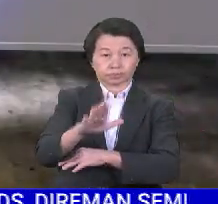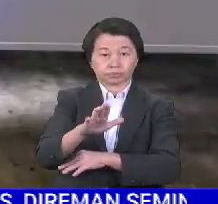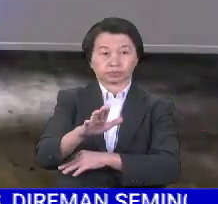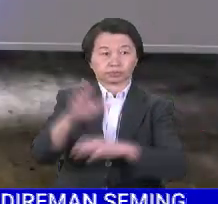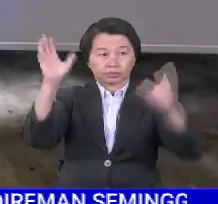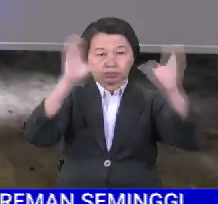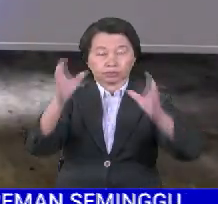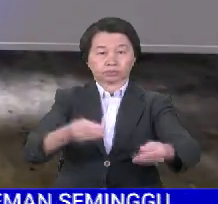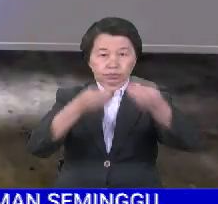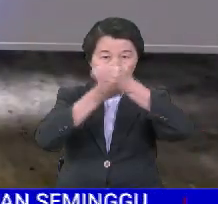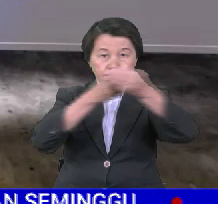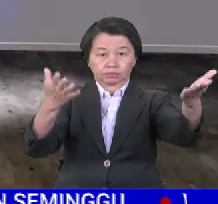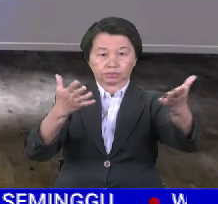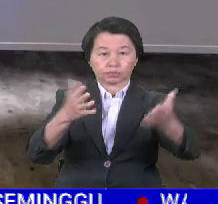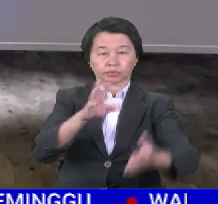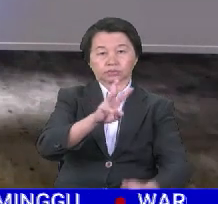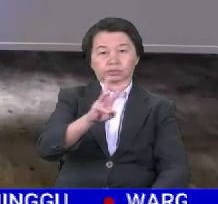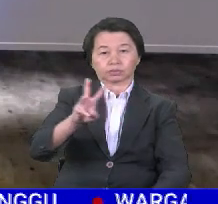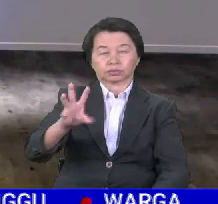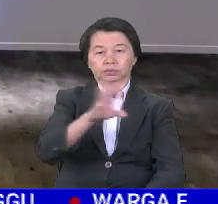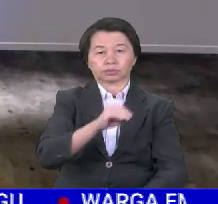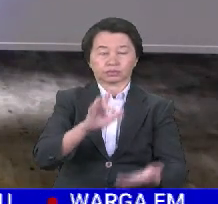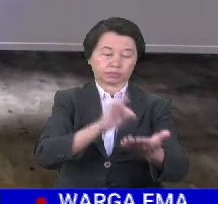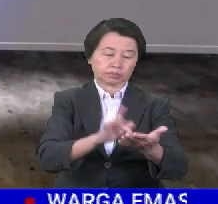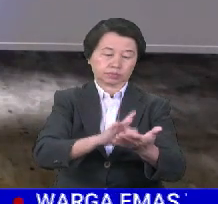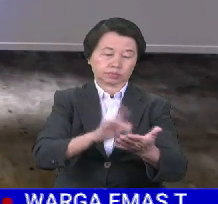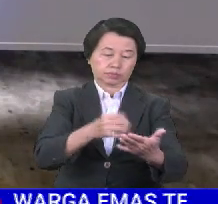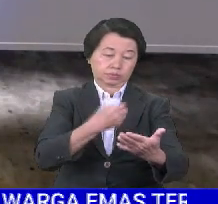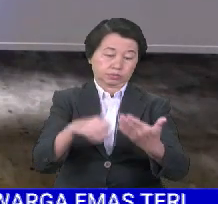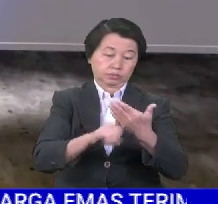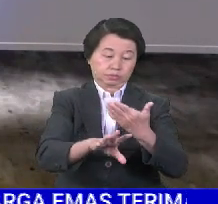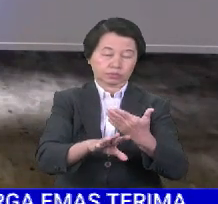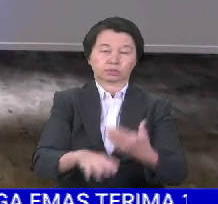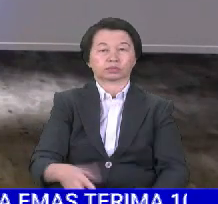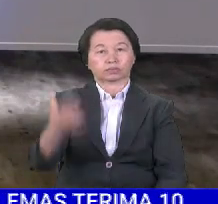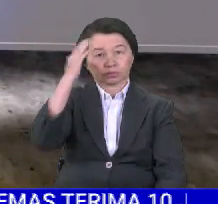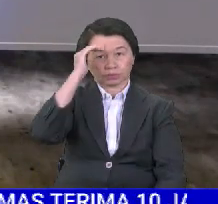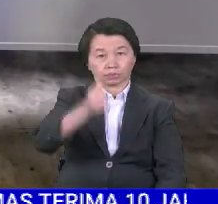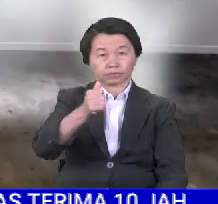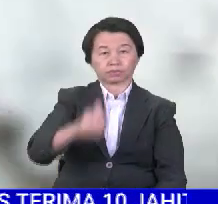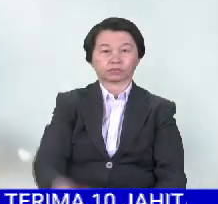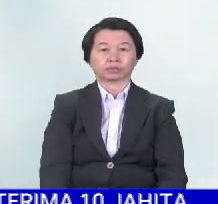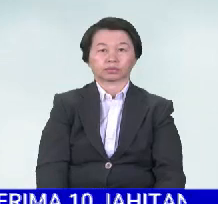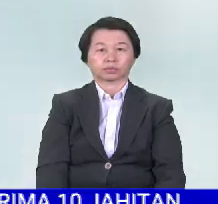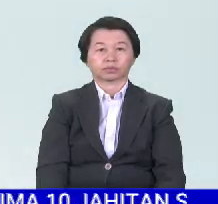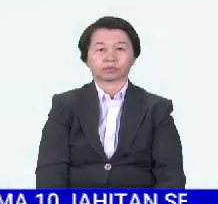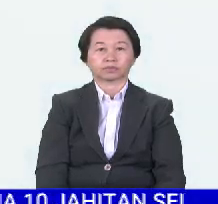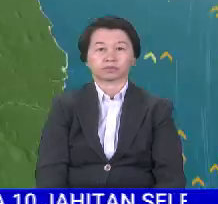Dapatkan informasi cuaca di laman Sesawang dan juga media sosial kami. Saya Abdul Aizad, Assalamualaikum.